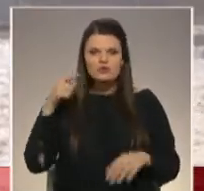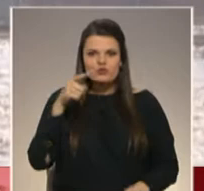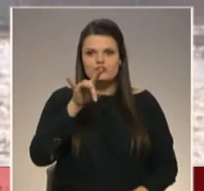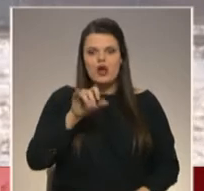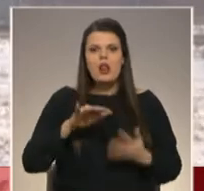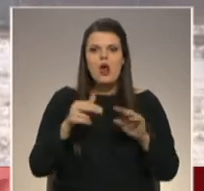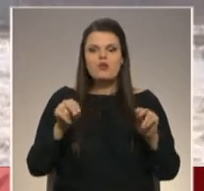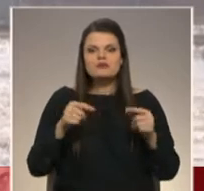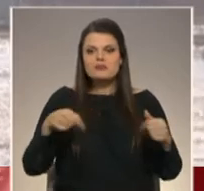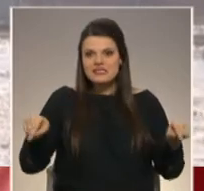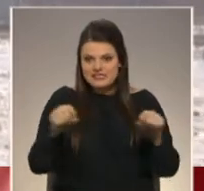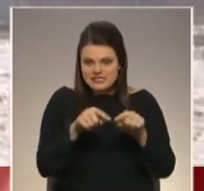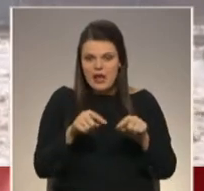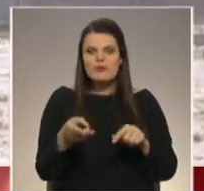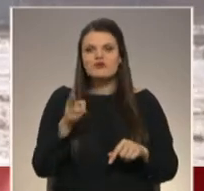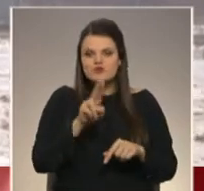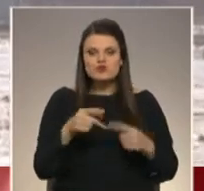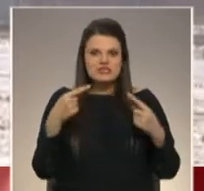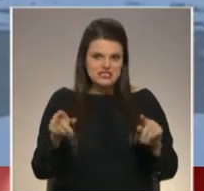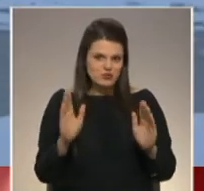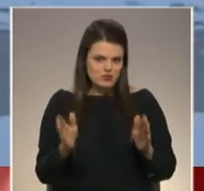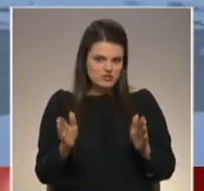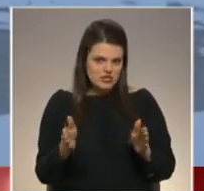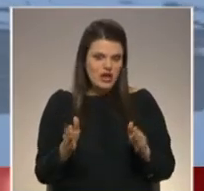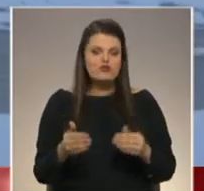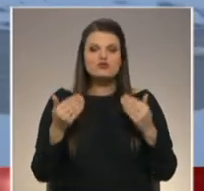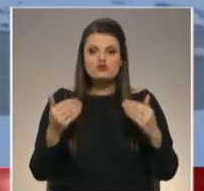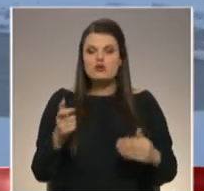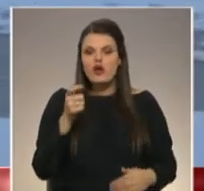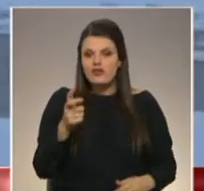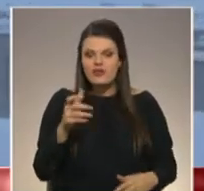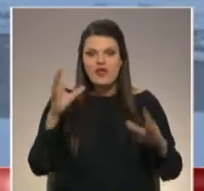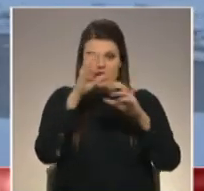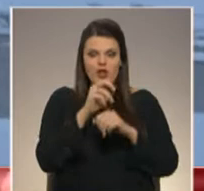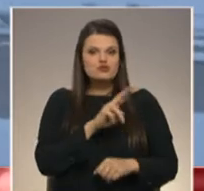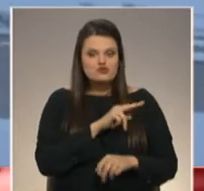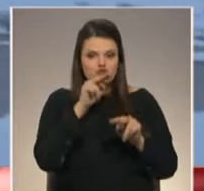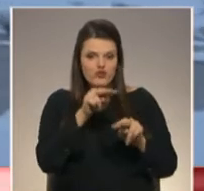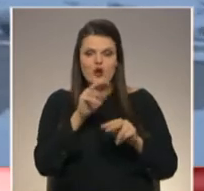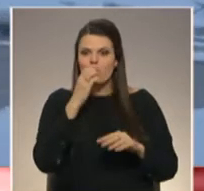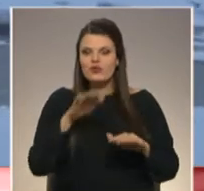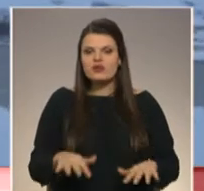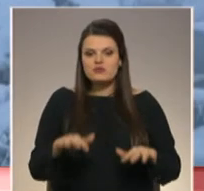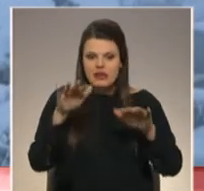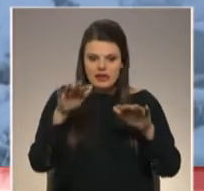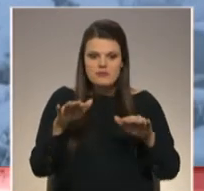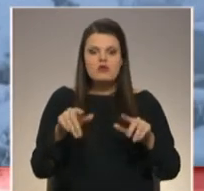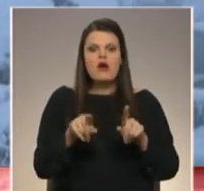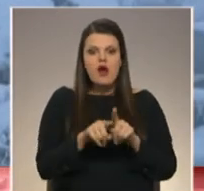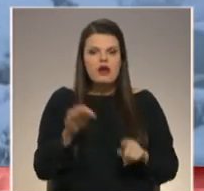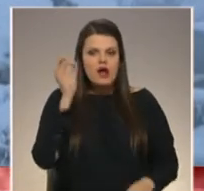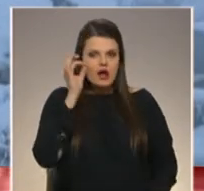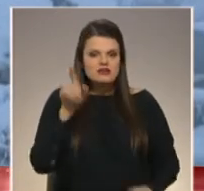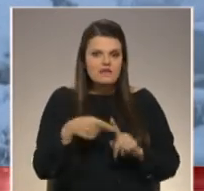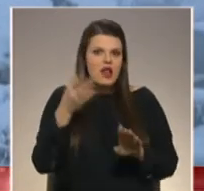hektārus lauksaimniecības zemes, ceļus un citas teritorijas. Šonedēļ Ribaku iedzīvotāji naktīs dežurē un vēro ūdens līmeņa celšanos, kā arī atminas